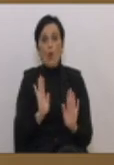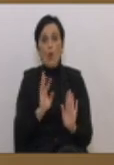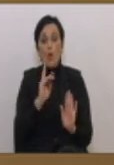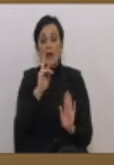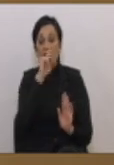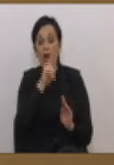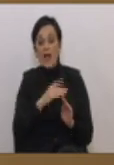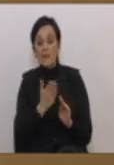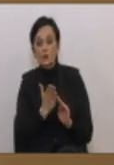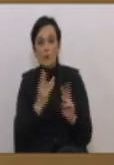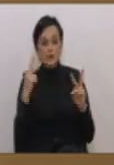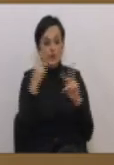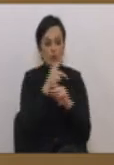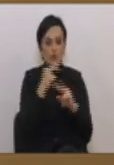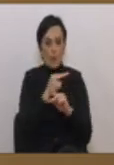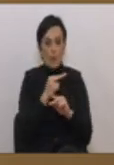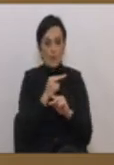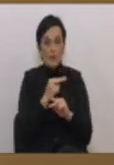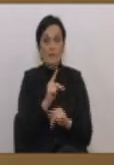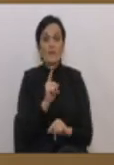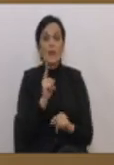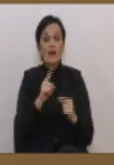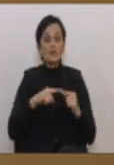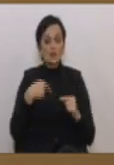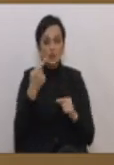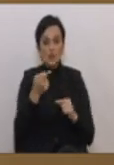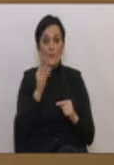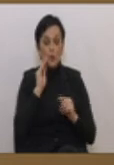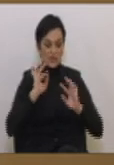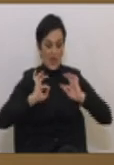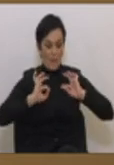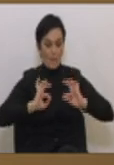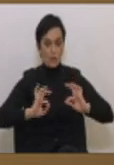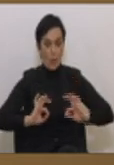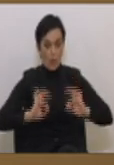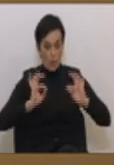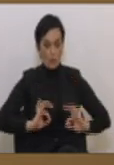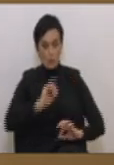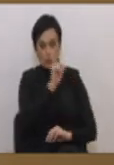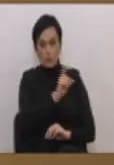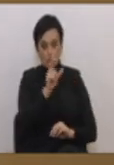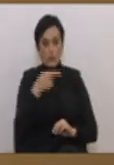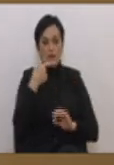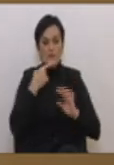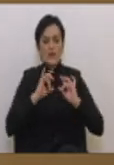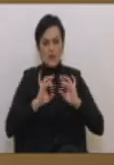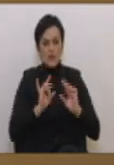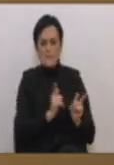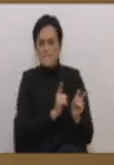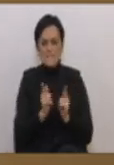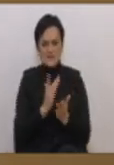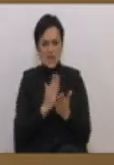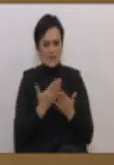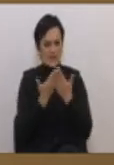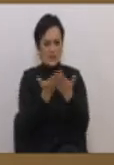გადაცდომები და შეცდომები მას შემდეგ როდესაც პროკურატურამ პროკურორებმა განაცხადეს ზღაპრულთა